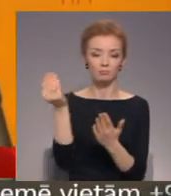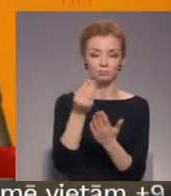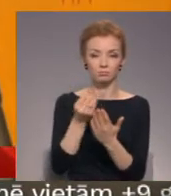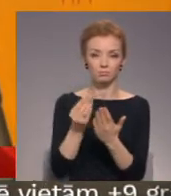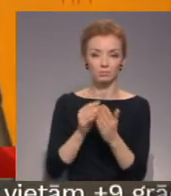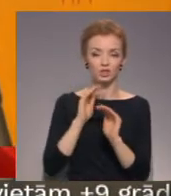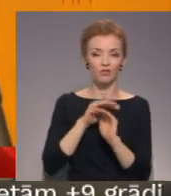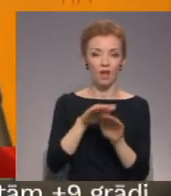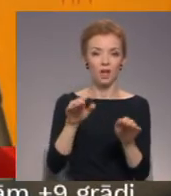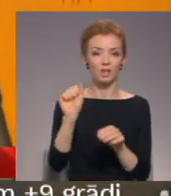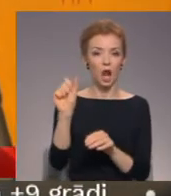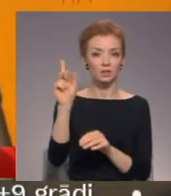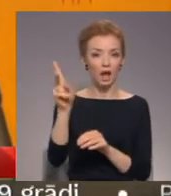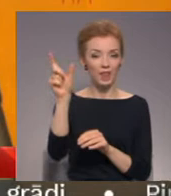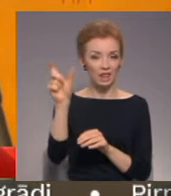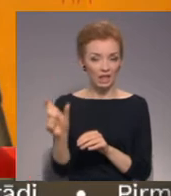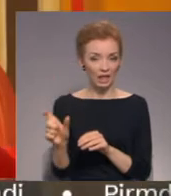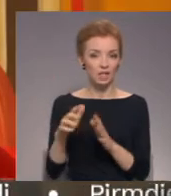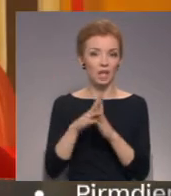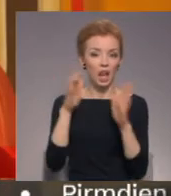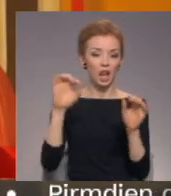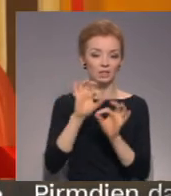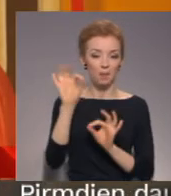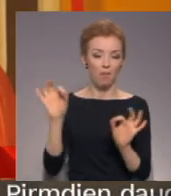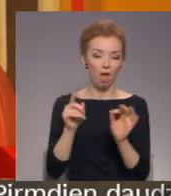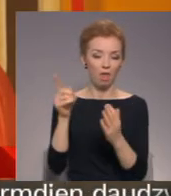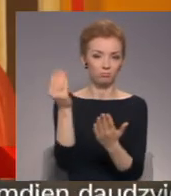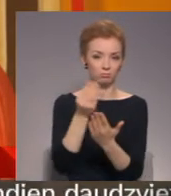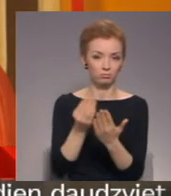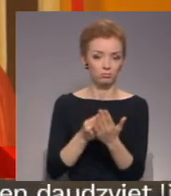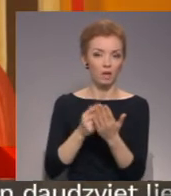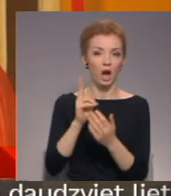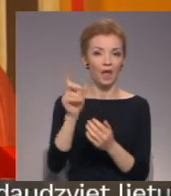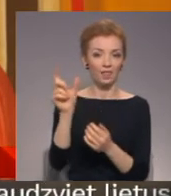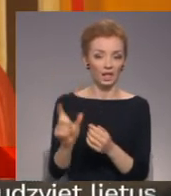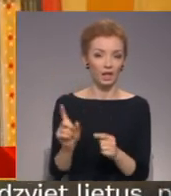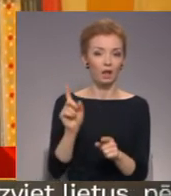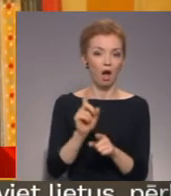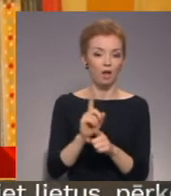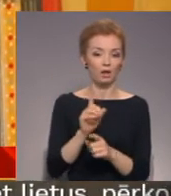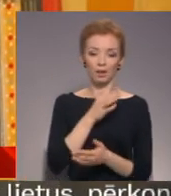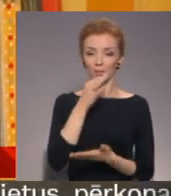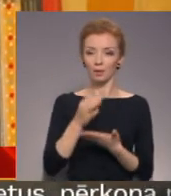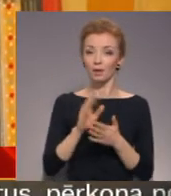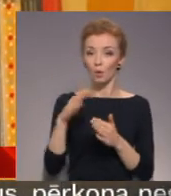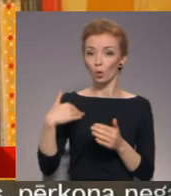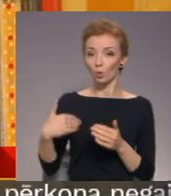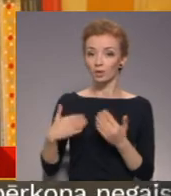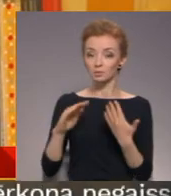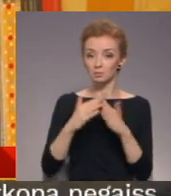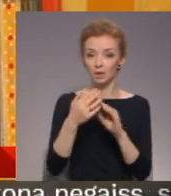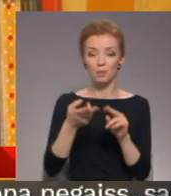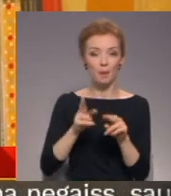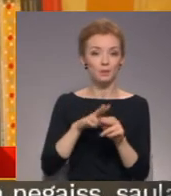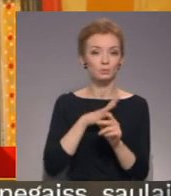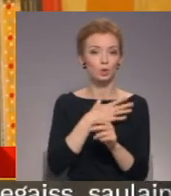svētās Aleksandrijas Katrīnas lielformāta ikona. Svētā Katrīna ir arī Kuldīgas pilsētas aizbildne, tāpēc bija svarīgi šī darba